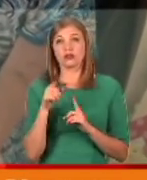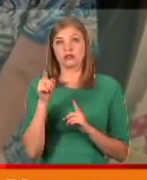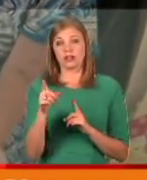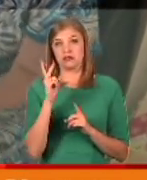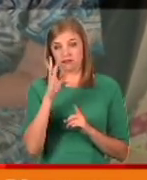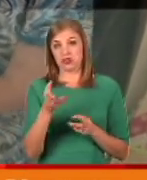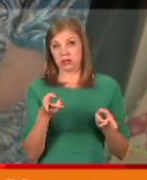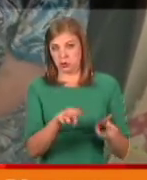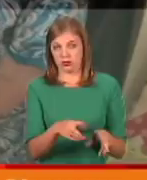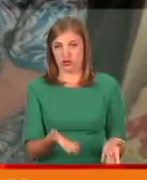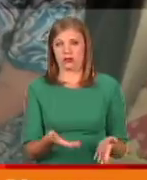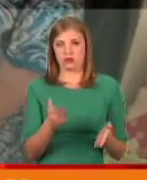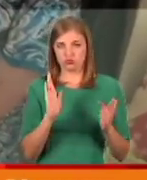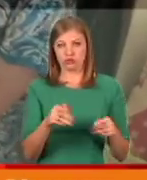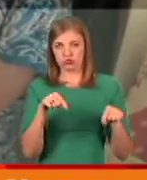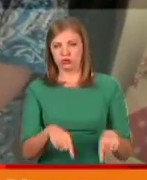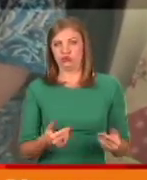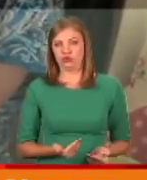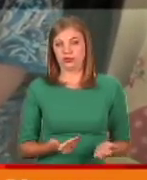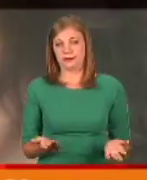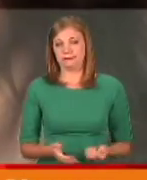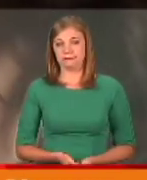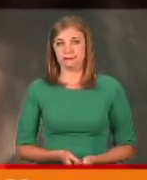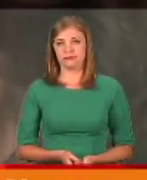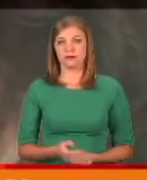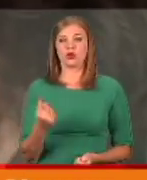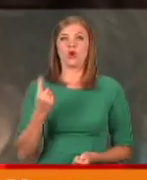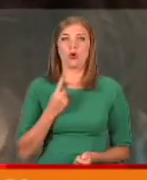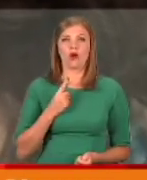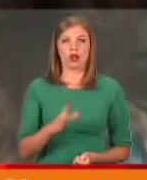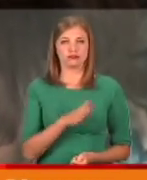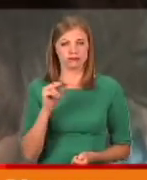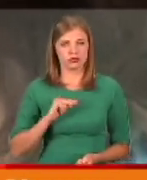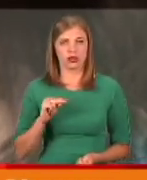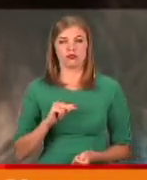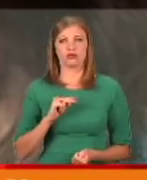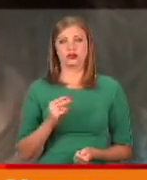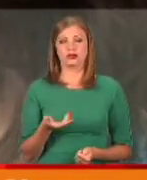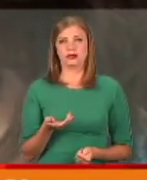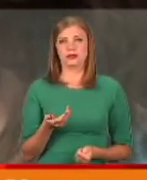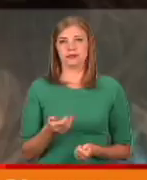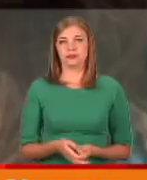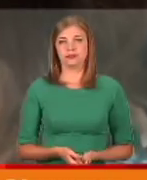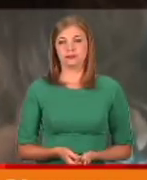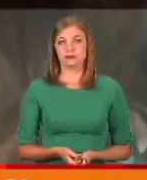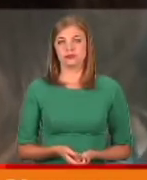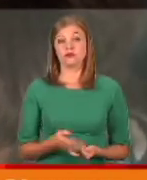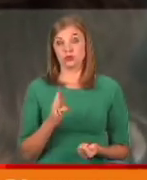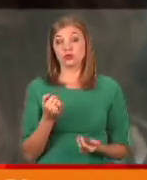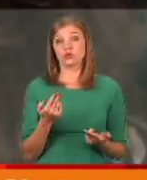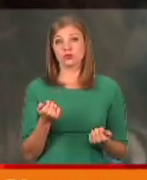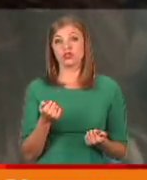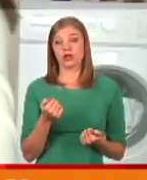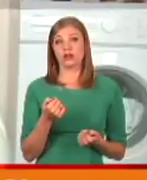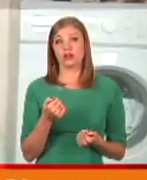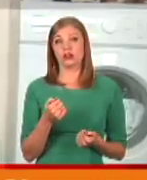квартирка останеться, і все буде робити. Ну, охранником працював, тут вже більш-менш. Нормально стало за, ну, 20 тысяч